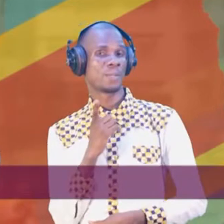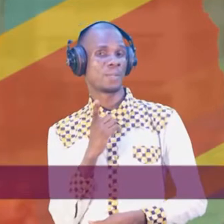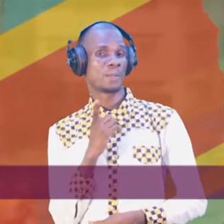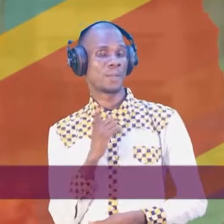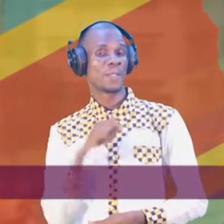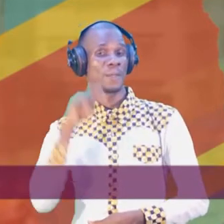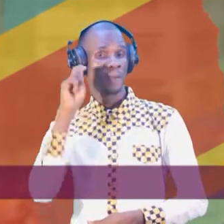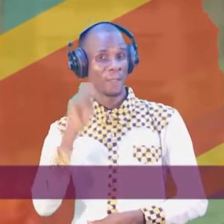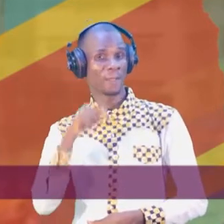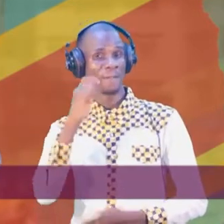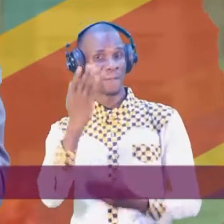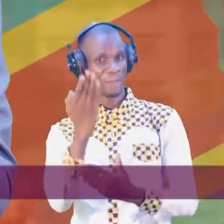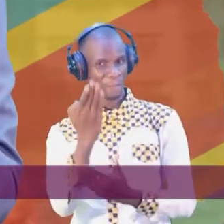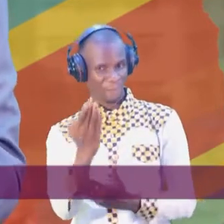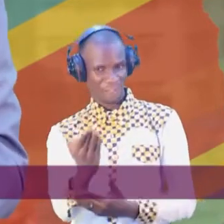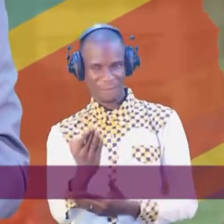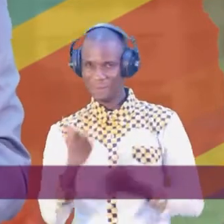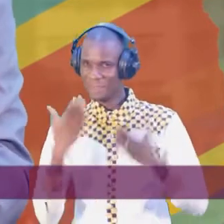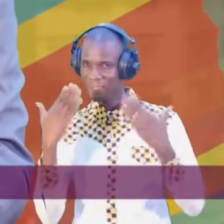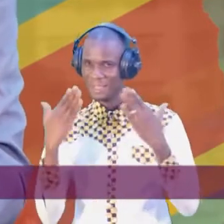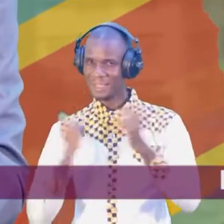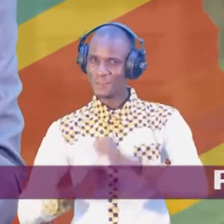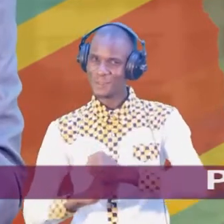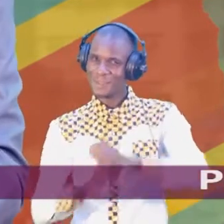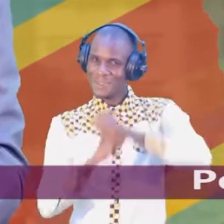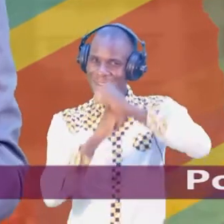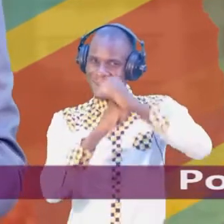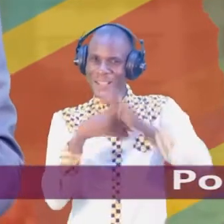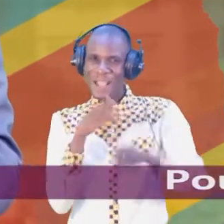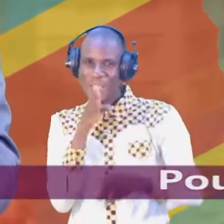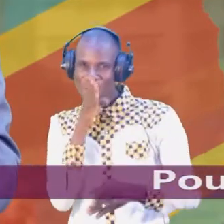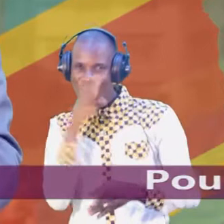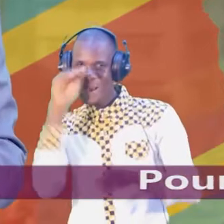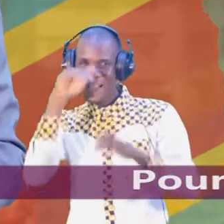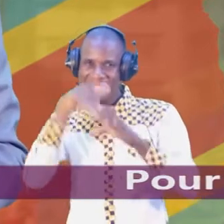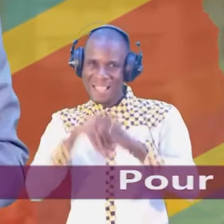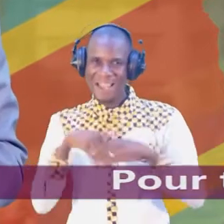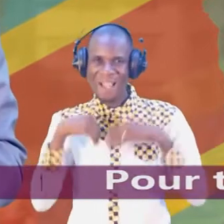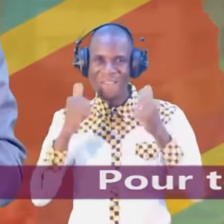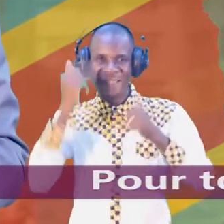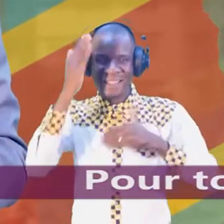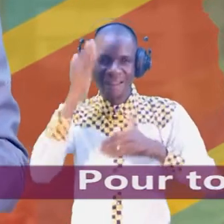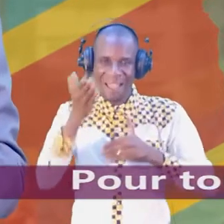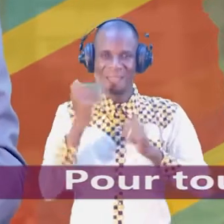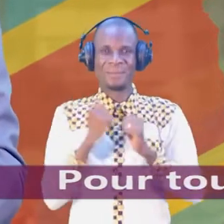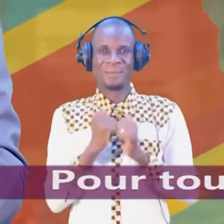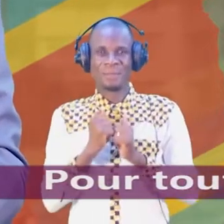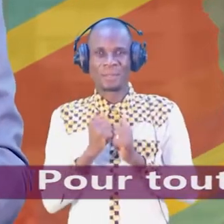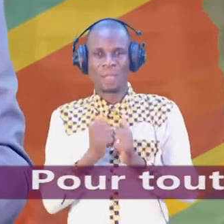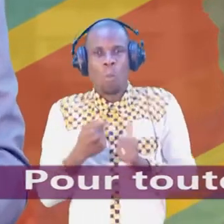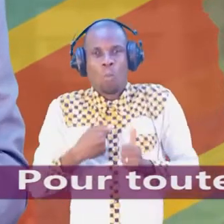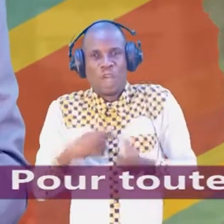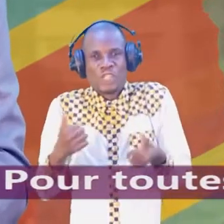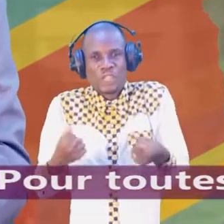ngai ekokisami kasi esengeli kokeba esengeli kosenga na nzambe asunga yo kowumela na kati